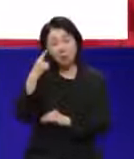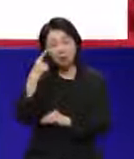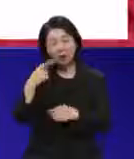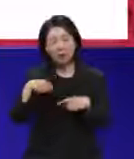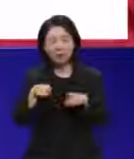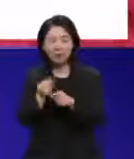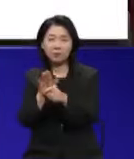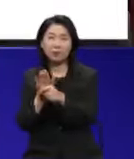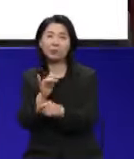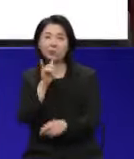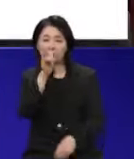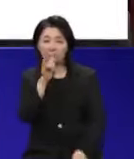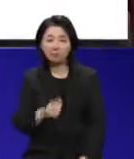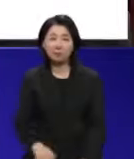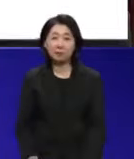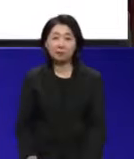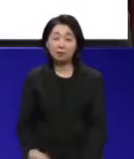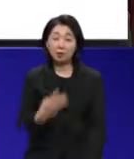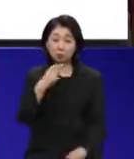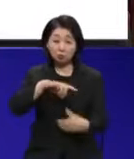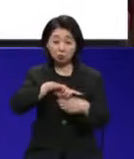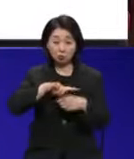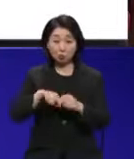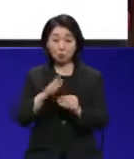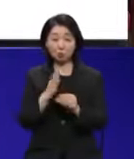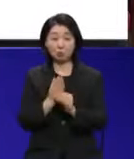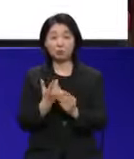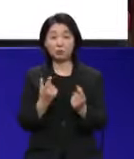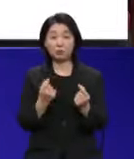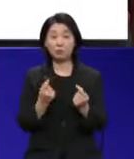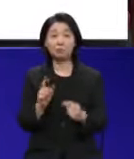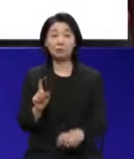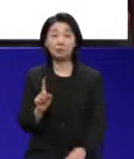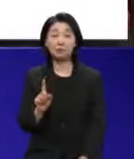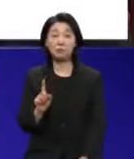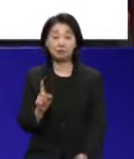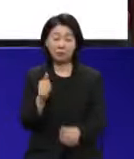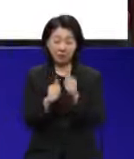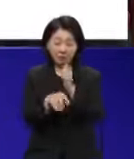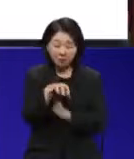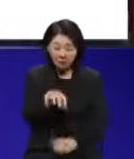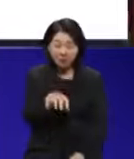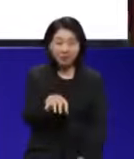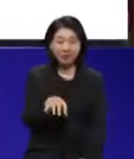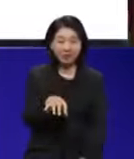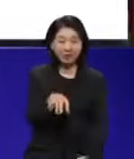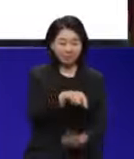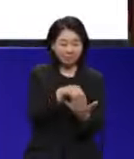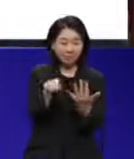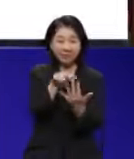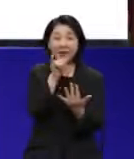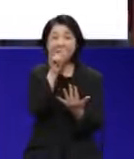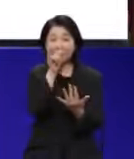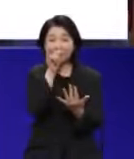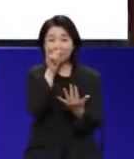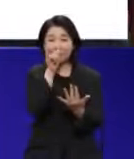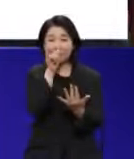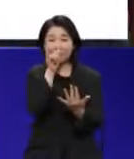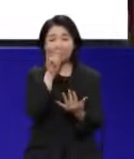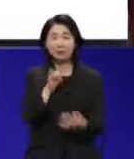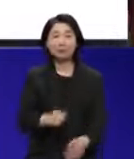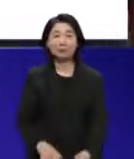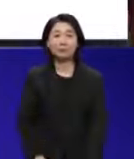볼 수 있었습니다 그리고 수도권 같은 경우에도 그 저희가 이제 접전지 뭐 격전지로 꼽았던 곳 중에 수도권이 좀 상당히